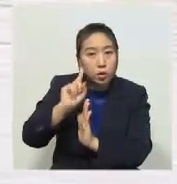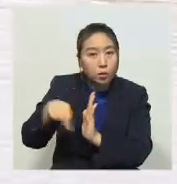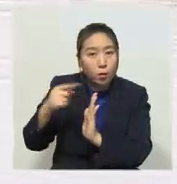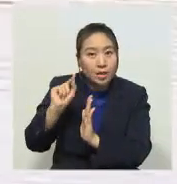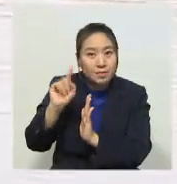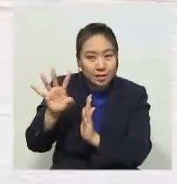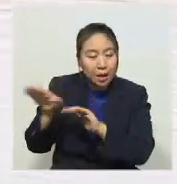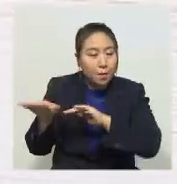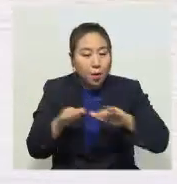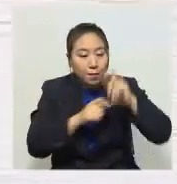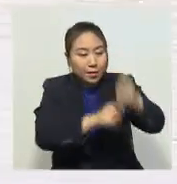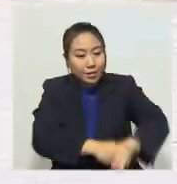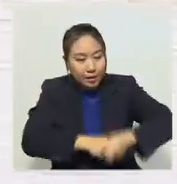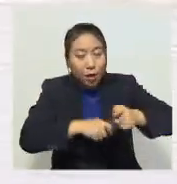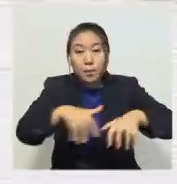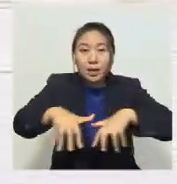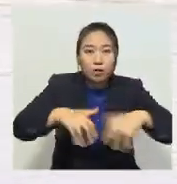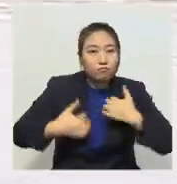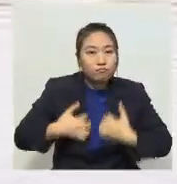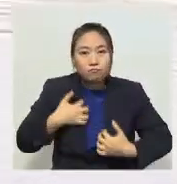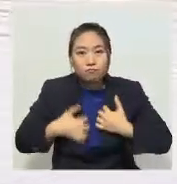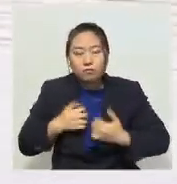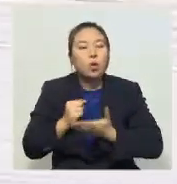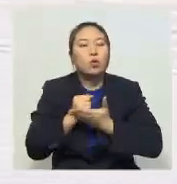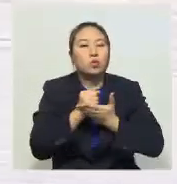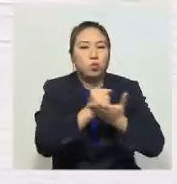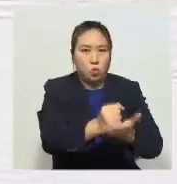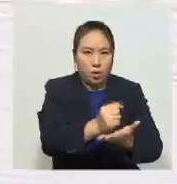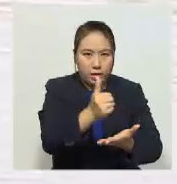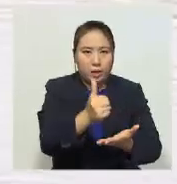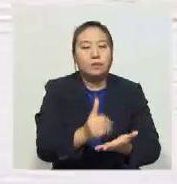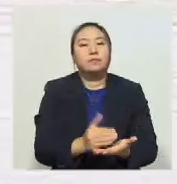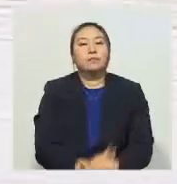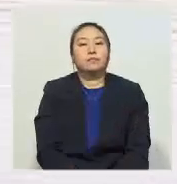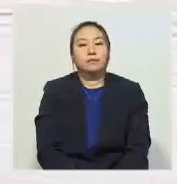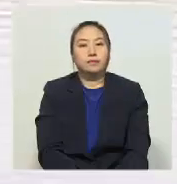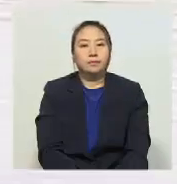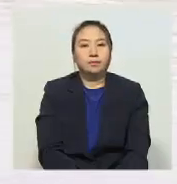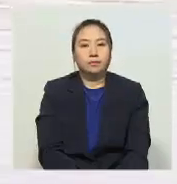ความช่วยเหลือพี่น้องเกษตรกรแล้วก็ประชาชนที่รับความเดือดร้อนในพื้นที่ลุ่มต่ำของอำเภอแต่ละอำเภอที่รับผลกระทบค่ะ